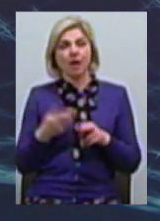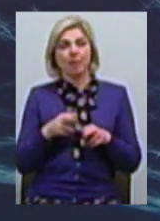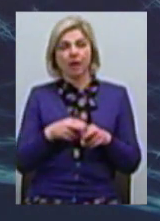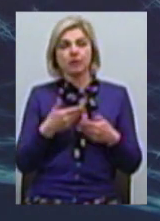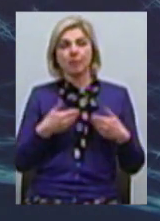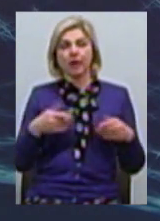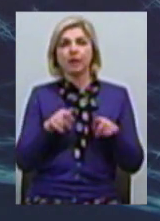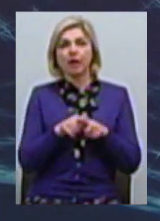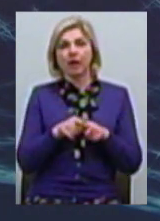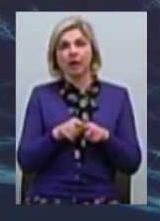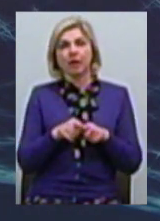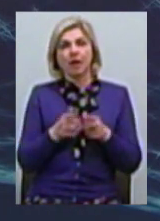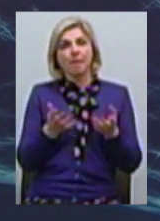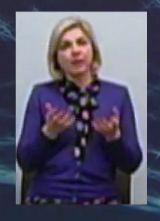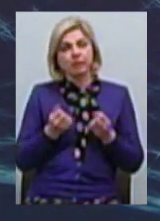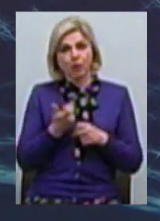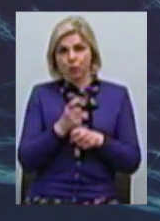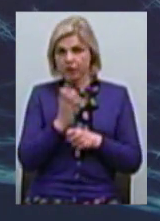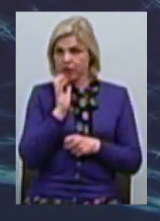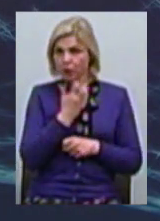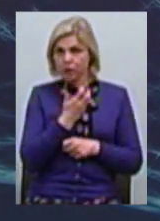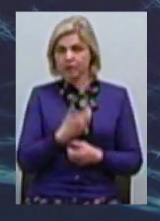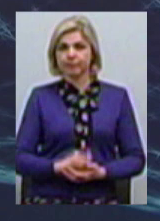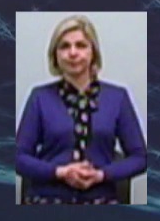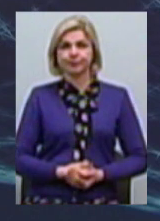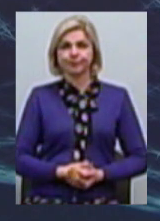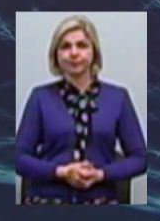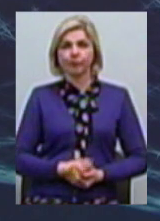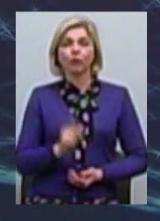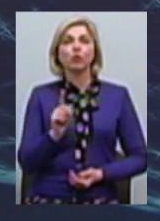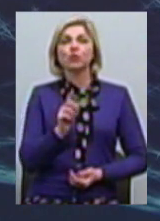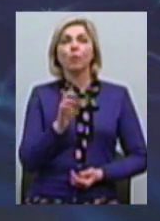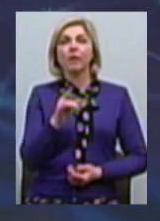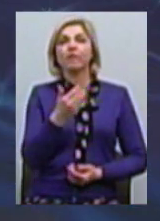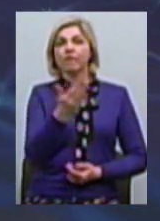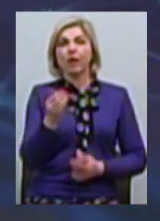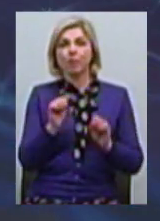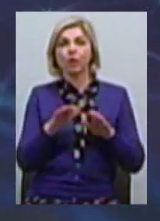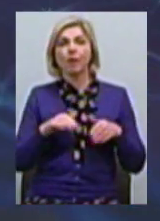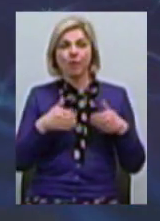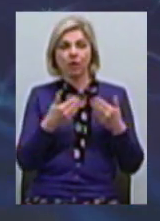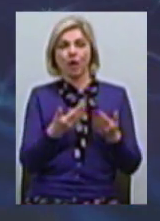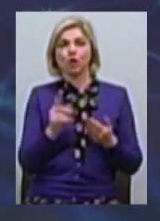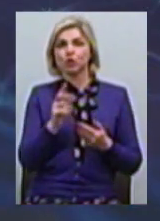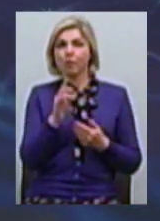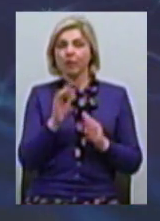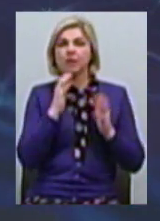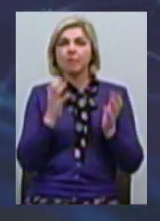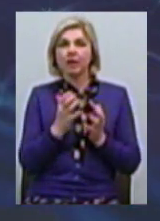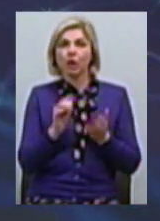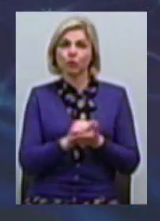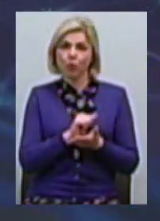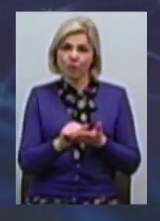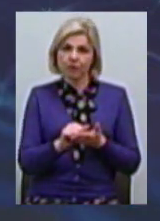деле такие вещи воспринимаем очень серьезно. И чтобы вы могли порадовать, чтобы все ж таки зберегание